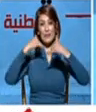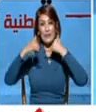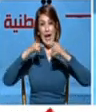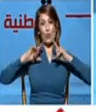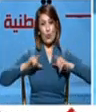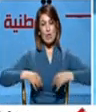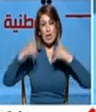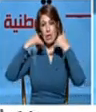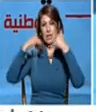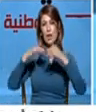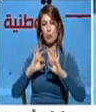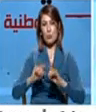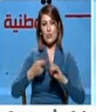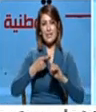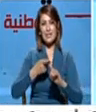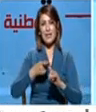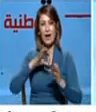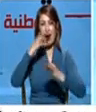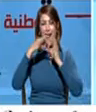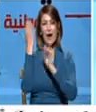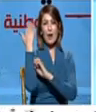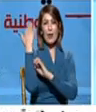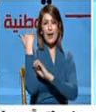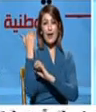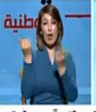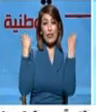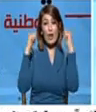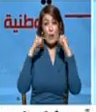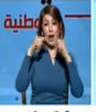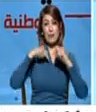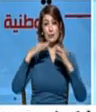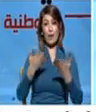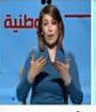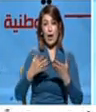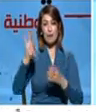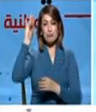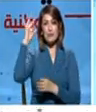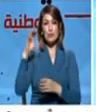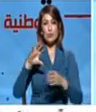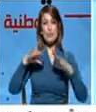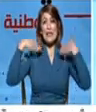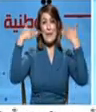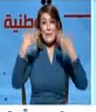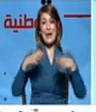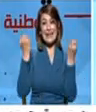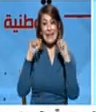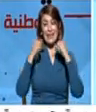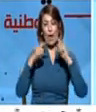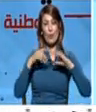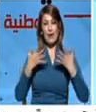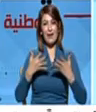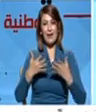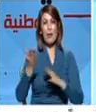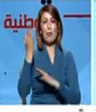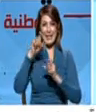احنا قبل كنا نتحدث تونس قبل الثوره وبعد الثوره اكيد يقولوا اه التكنولوجيا اقبل